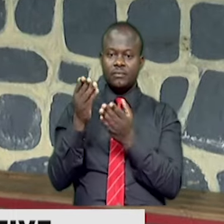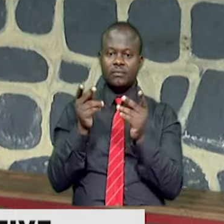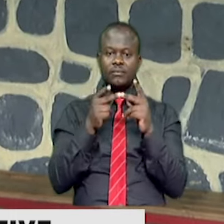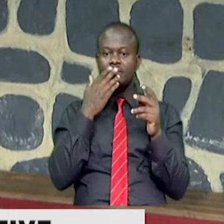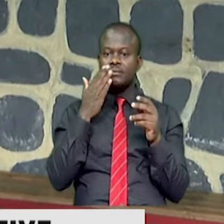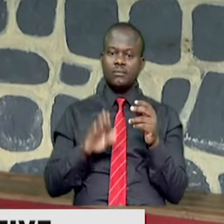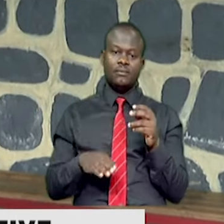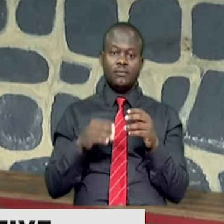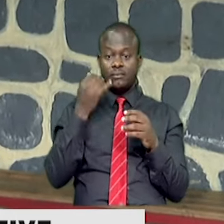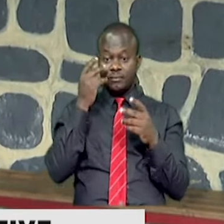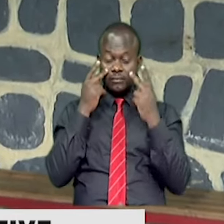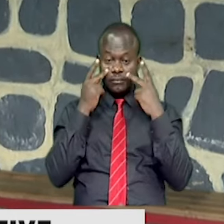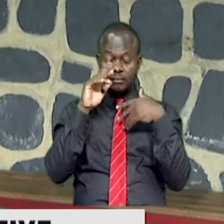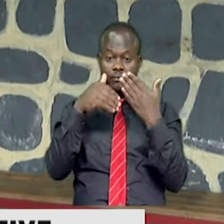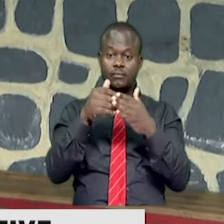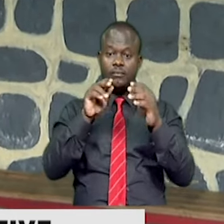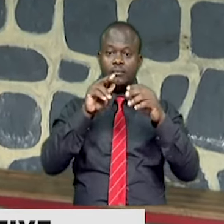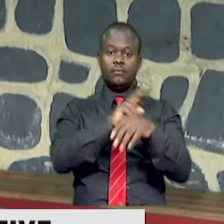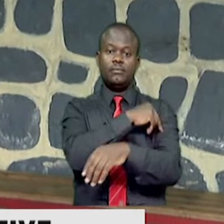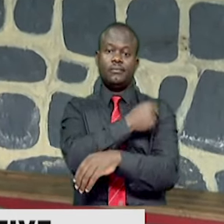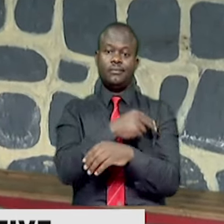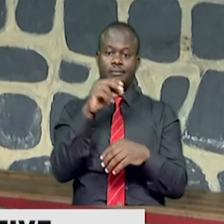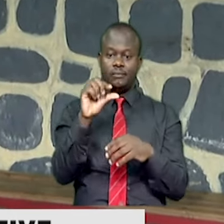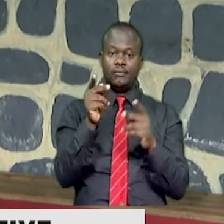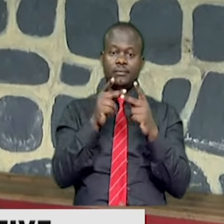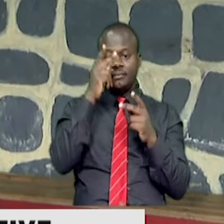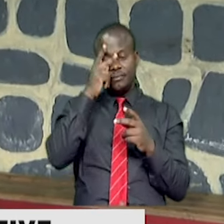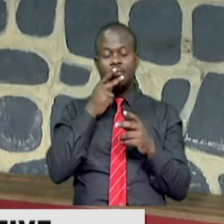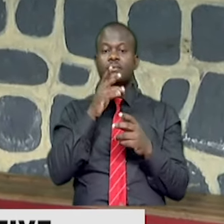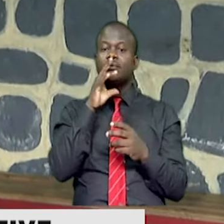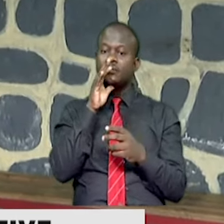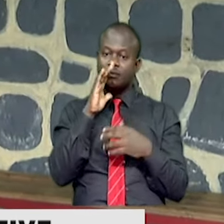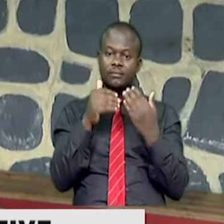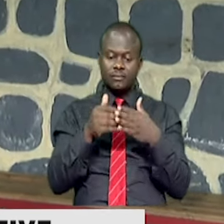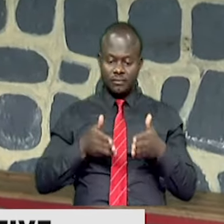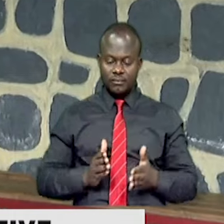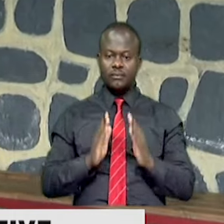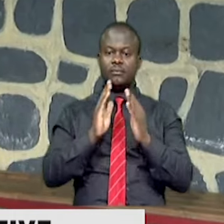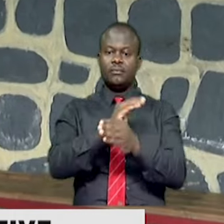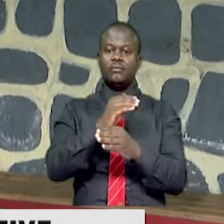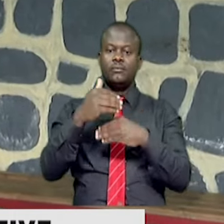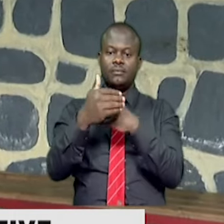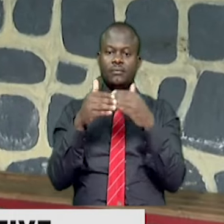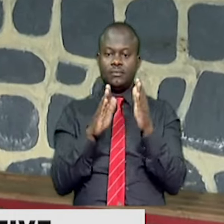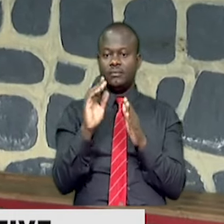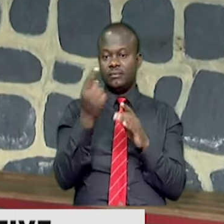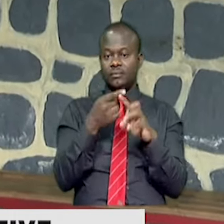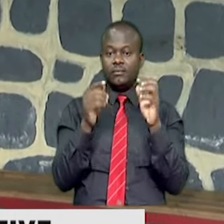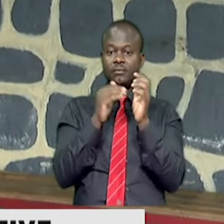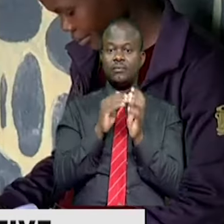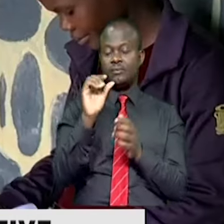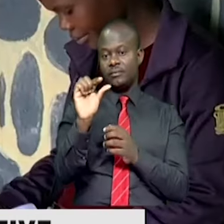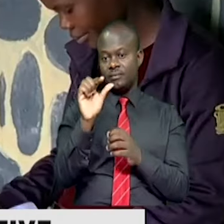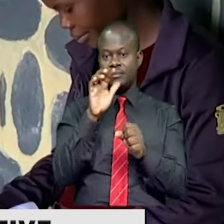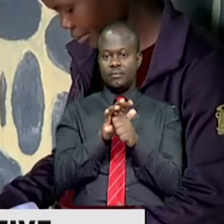urebye uburyo ibitaro ari bitoya aho ababyeyi bategerereza kubyara ni cyumba kimwe ariko ni na